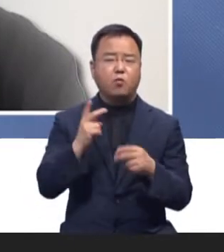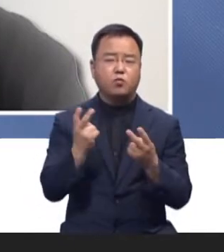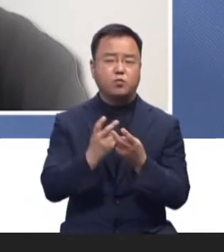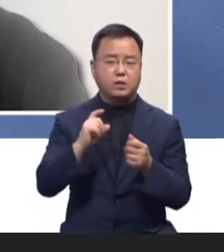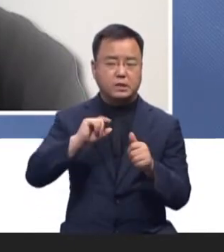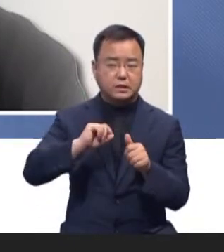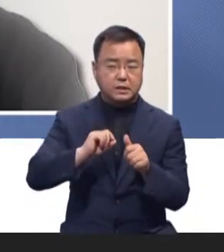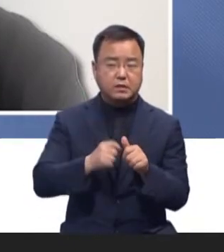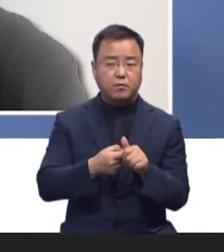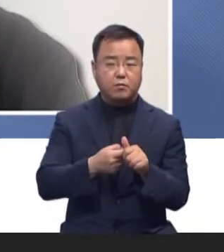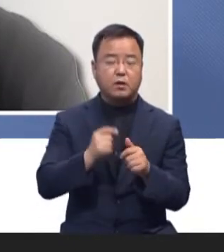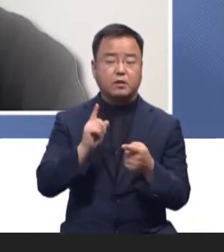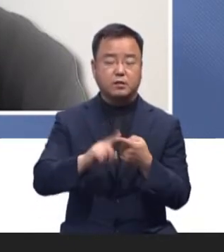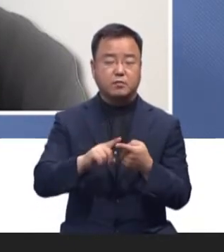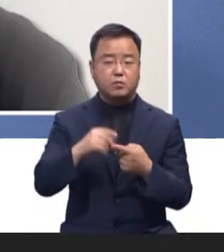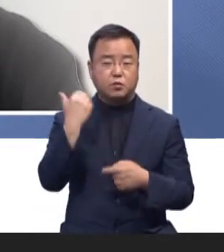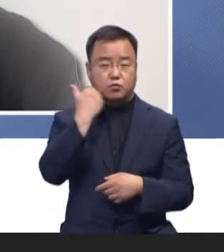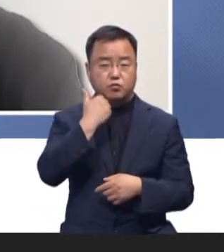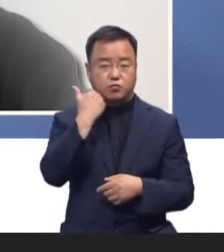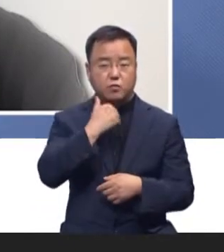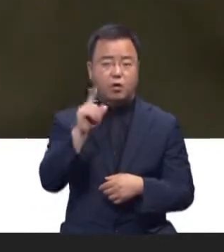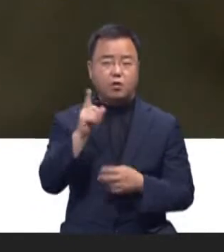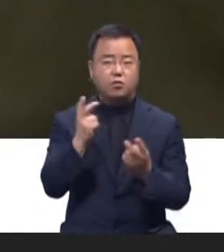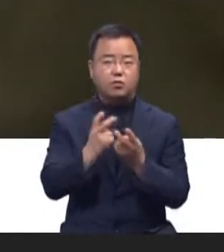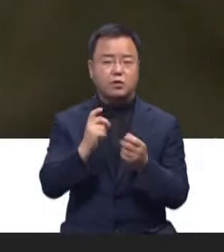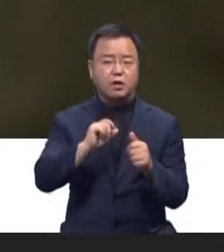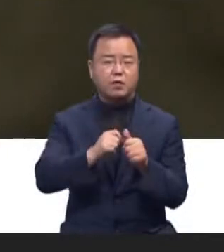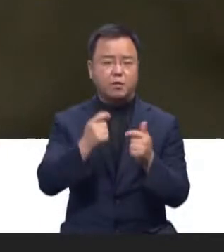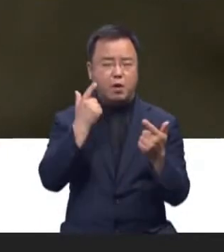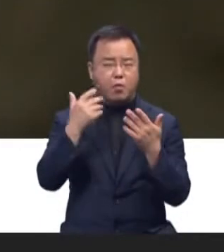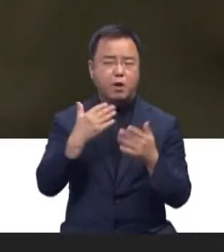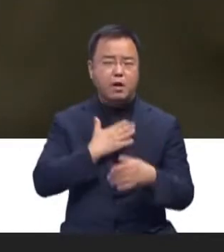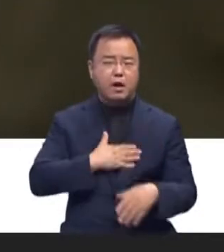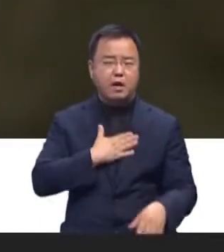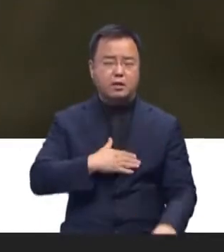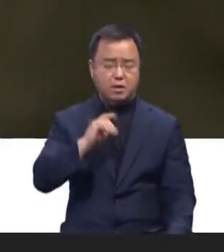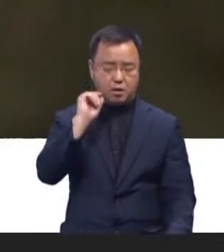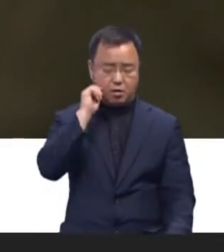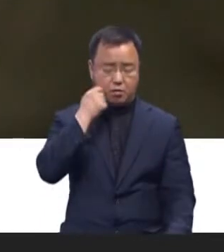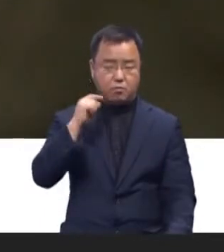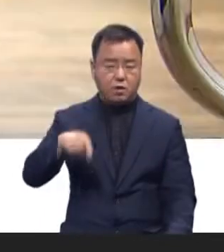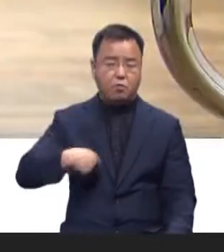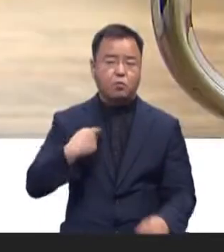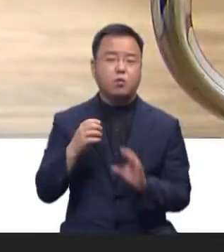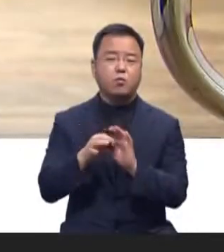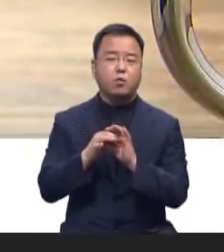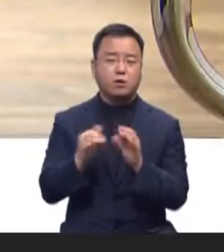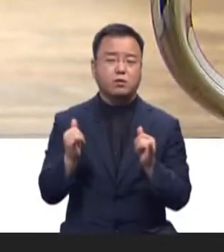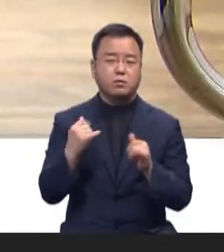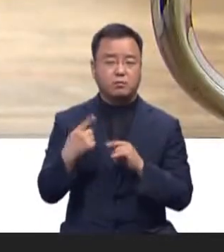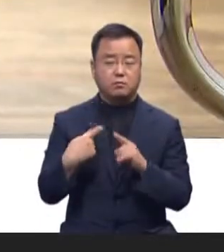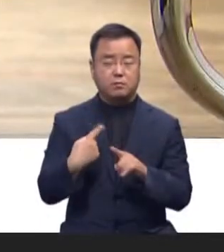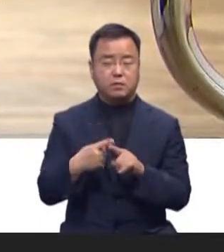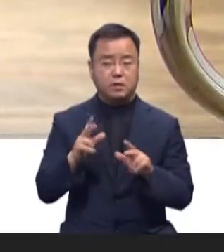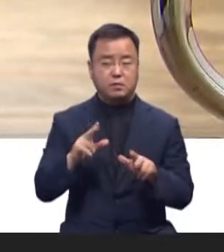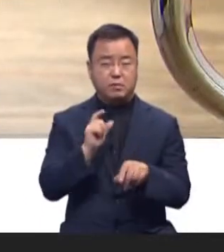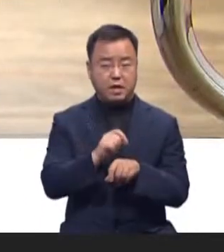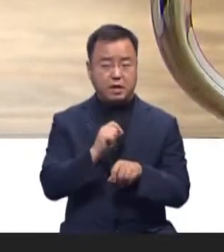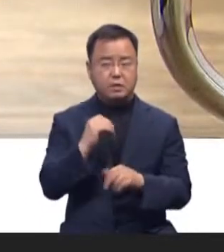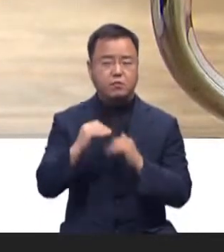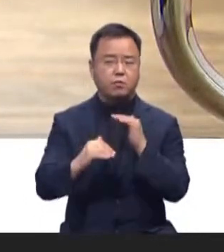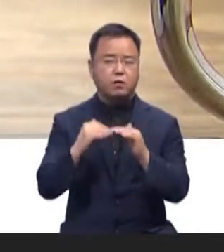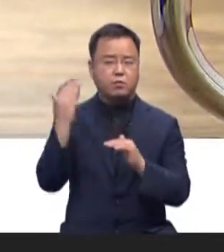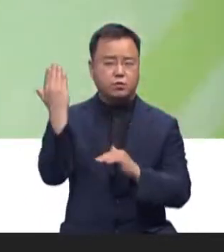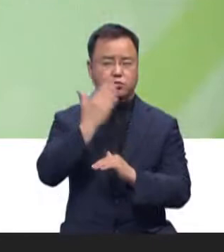징계는 어떻게 이루어졌는지, 누가 어떻게 처벌받았는지 정확하게 알기가 어렵습니다. 그렇죠. 당사자도 마찬가지고요. 이런 행정처리 과정에 대해서